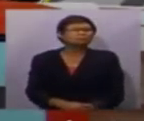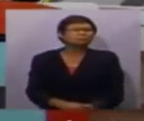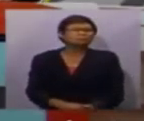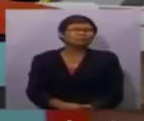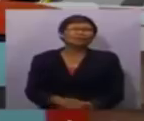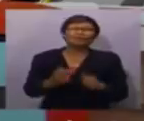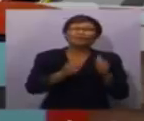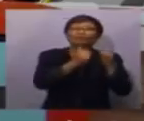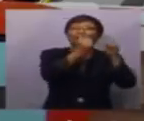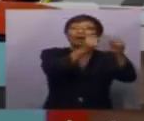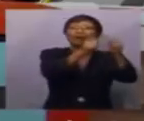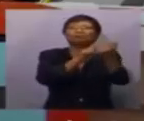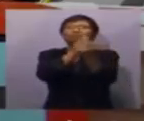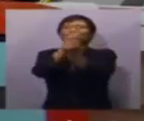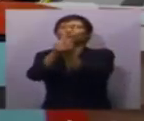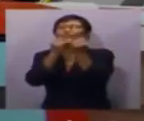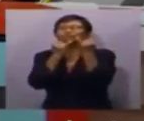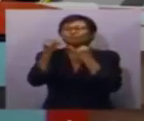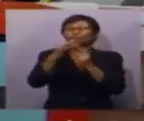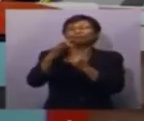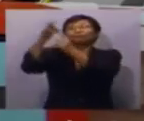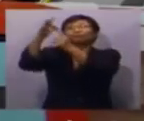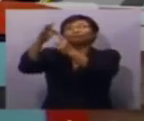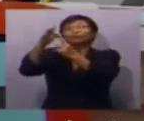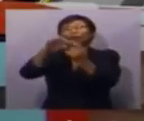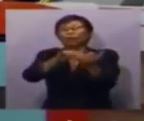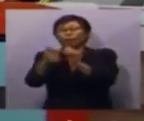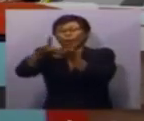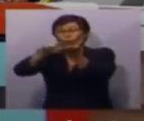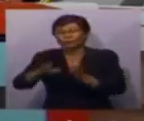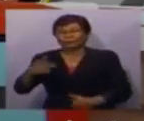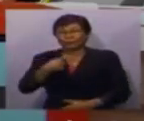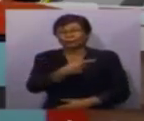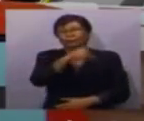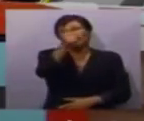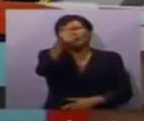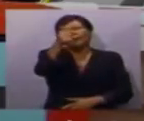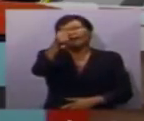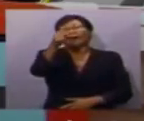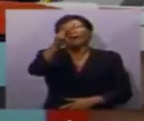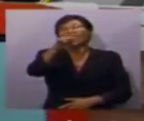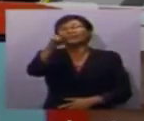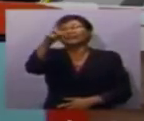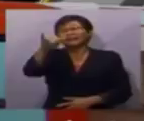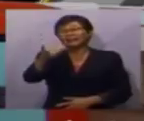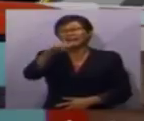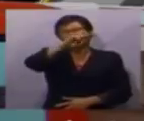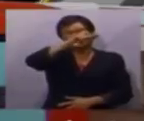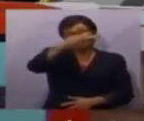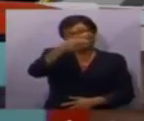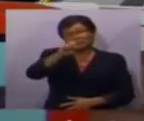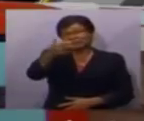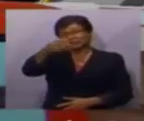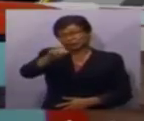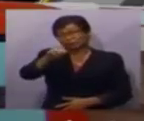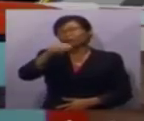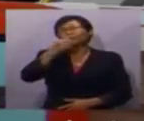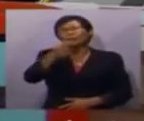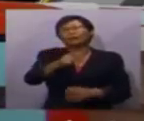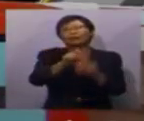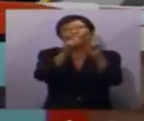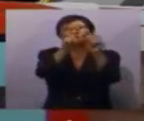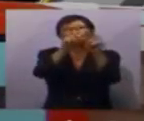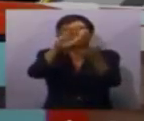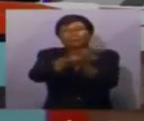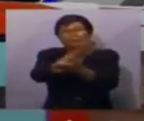Ya, terdahulu ketika ditemubual secara eksklusif oleh wartawan kami, Andy Reza Rohadian, Tan Sri Mohd Hashim memaklumkan 11